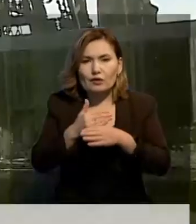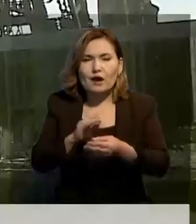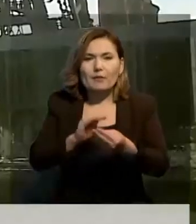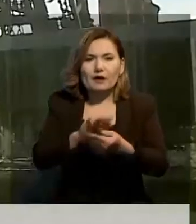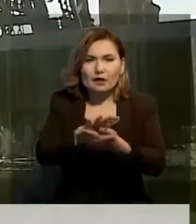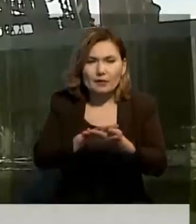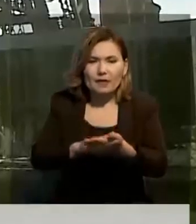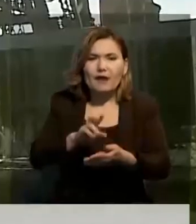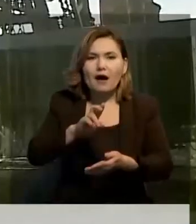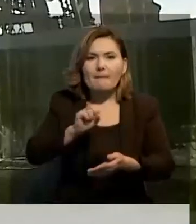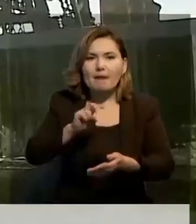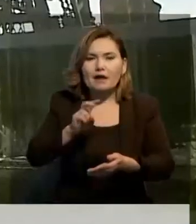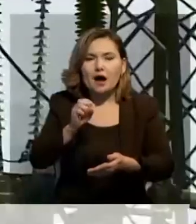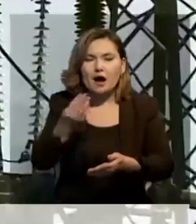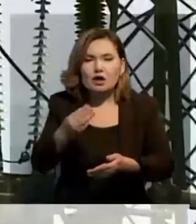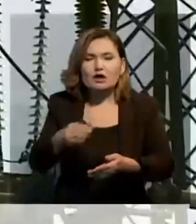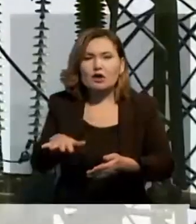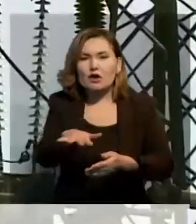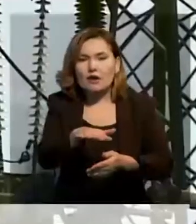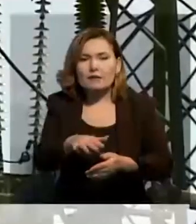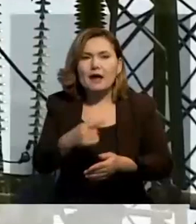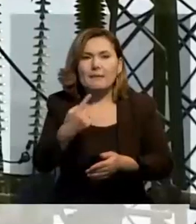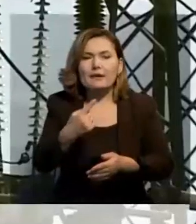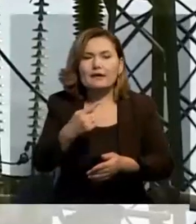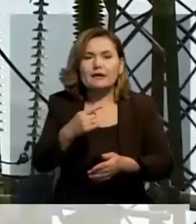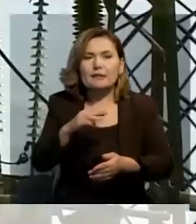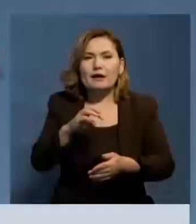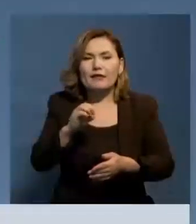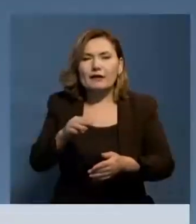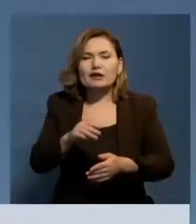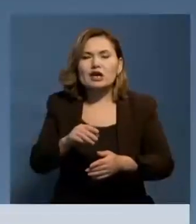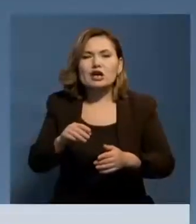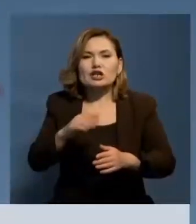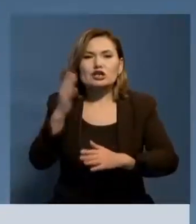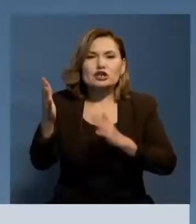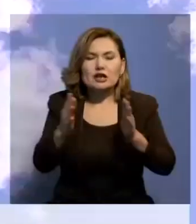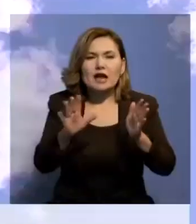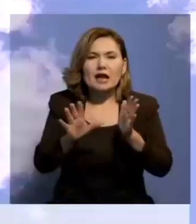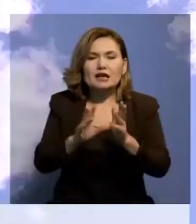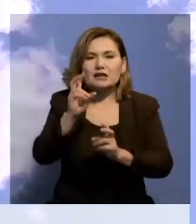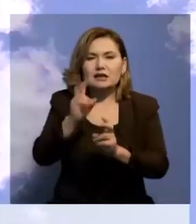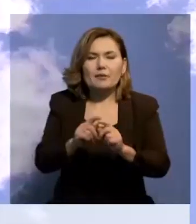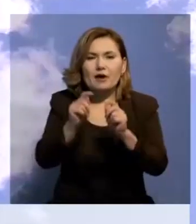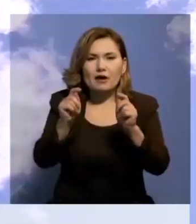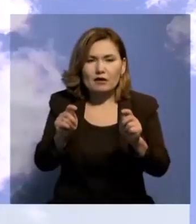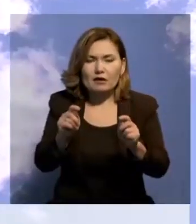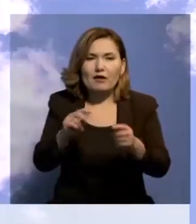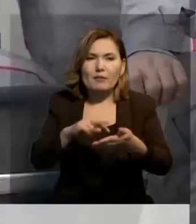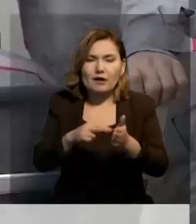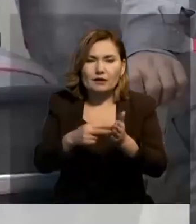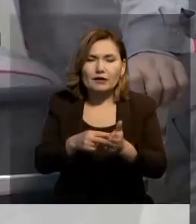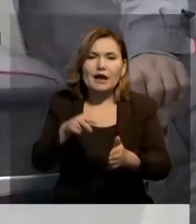бермек. Балқаш көлінің маңынан қуаты 1 гигаватт болатын жел электростанциясын салуға ниетті. Нысан шамамен